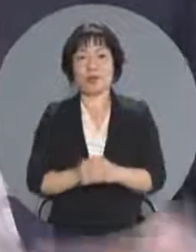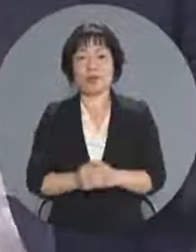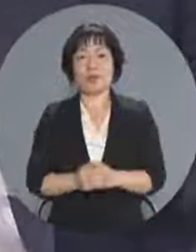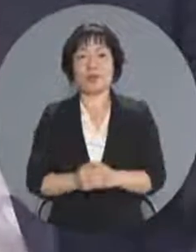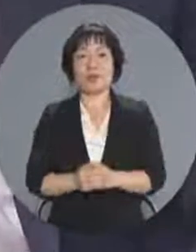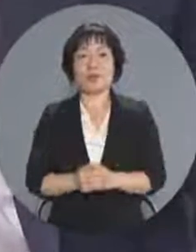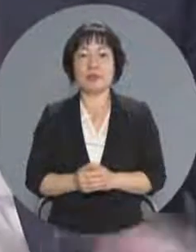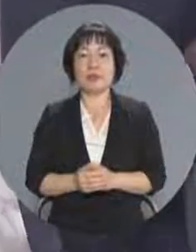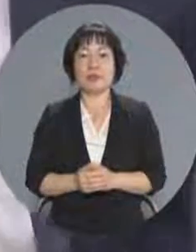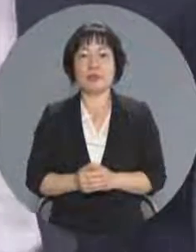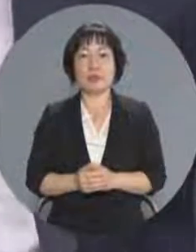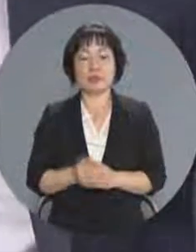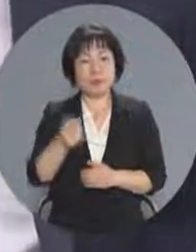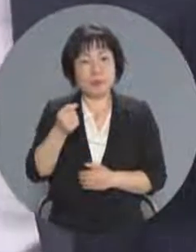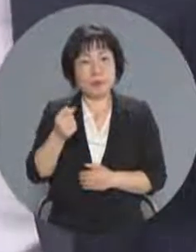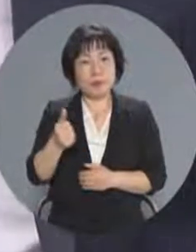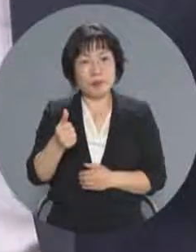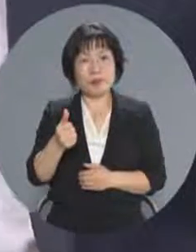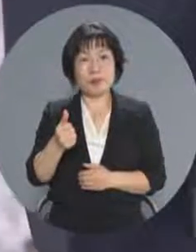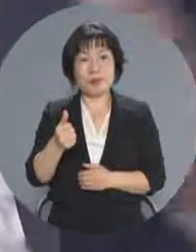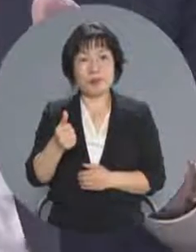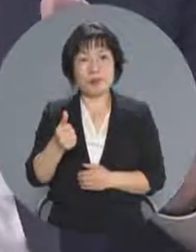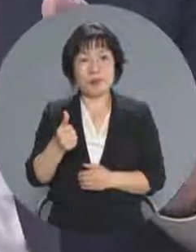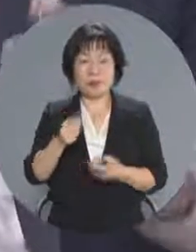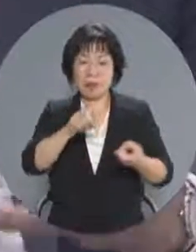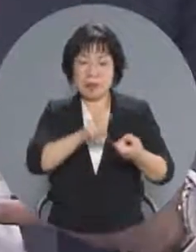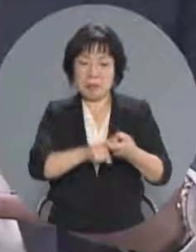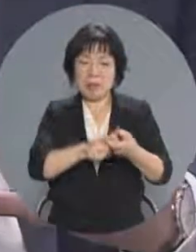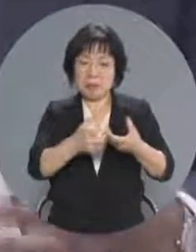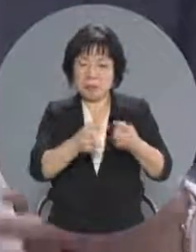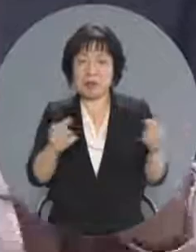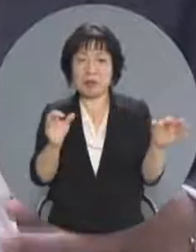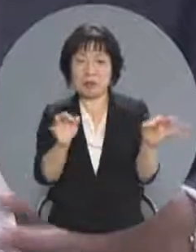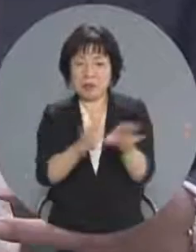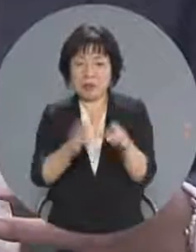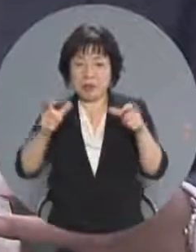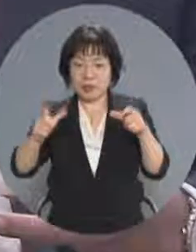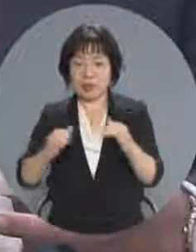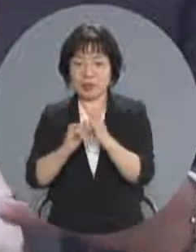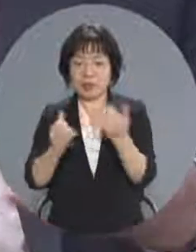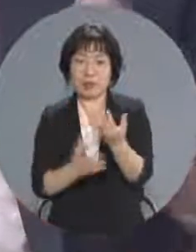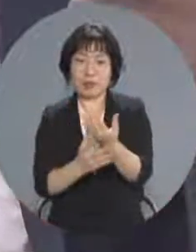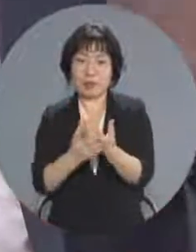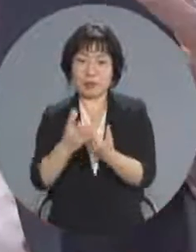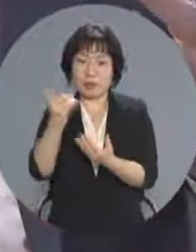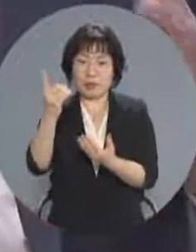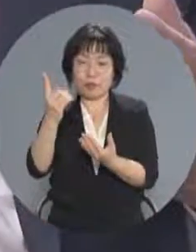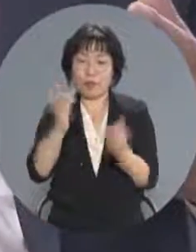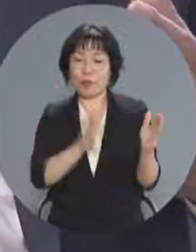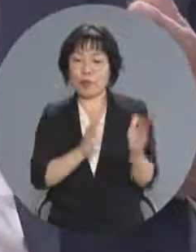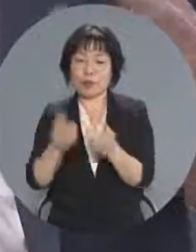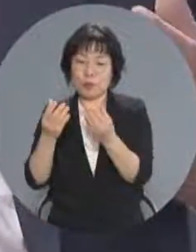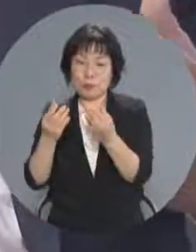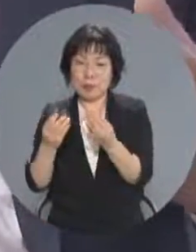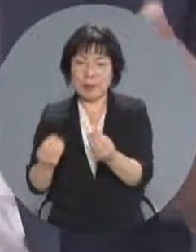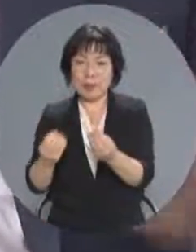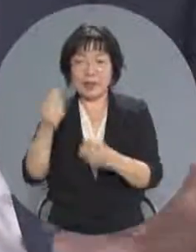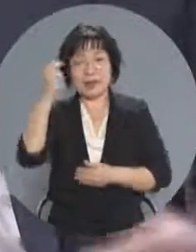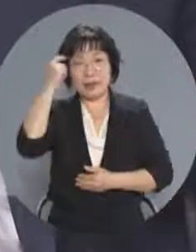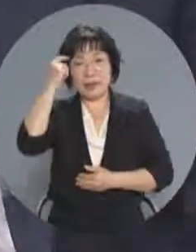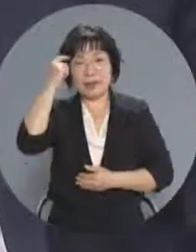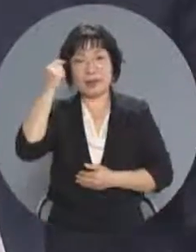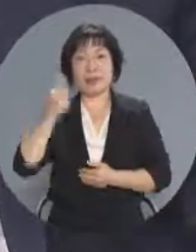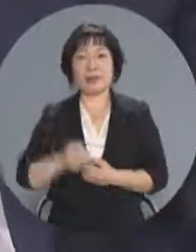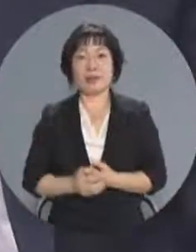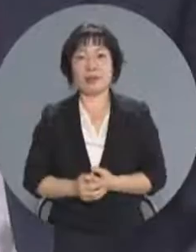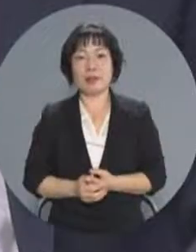보니까 약간은음 편가르기가 없어지고 국민 통합이 발판이 마련됐다 이렇게 말씀드릴